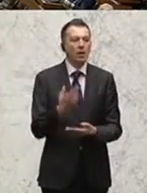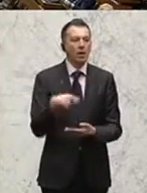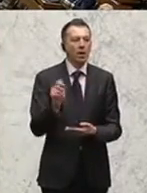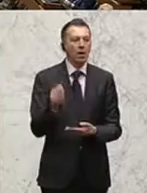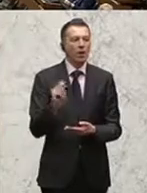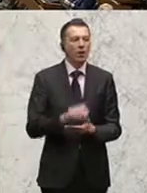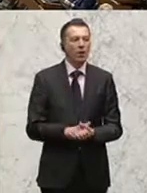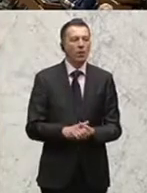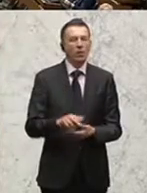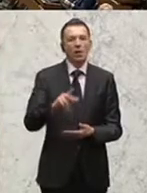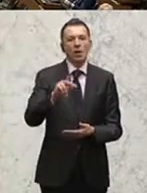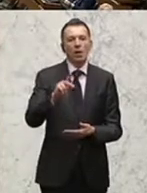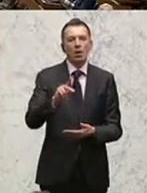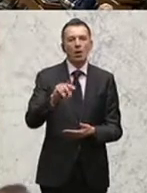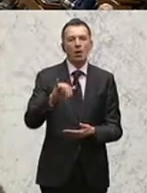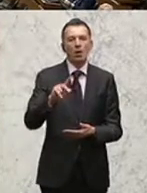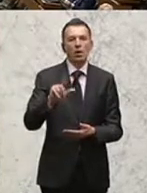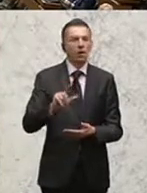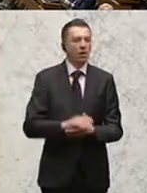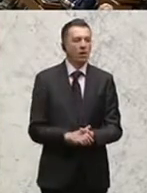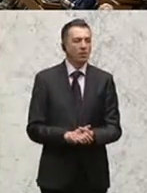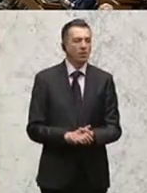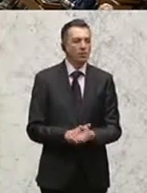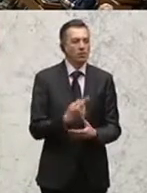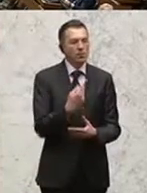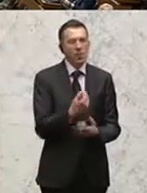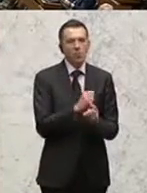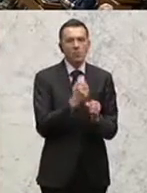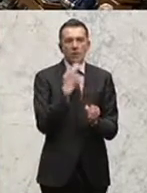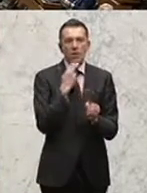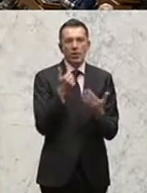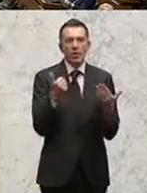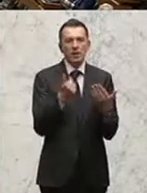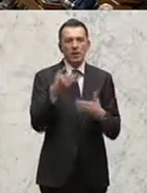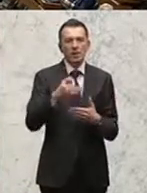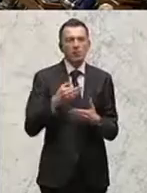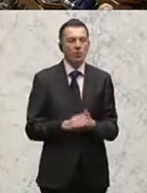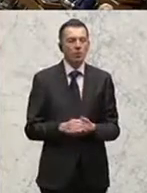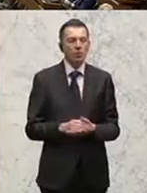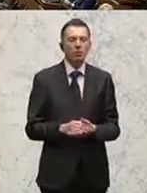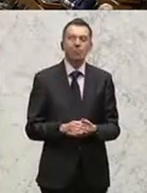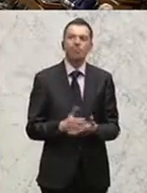und wolle zudem an Schulen aktiv gegensteuern. Grundlegend, sagt sie, zum Abschluss